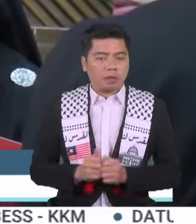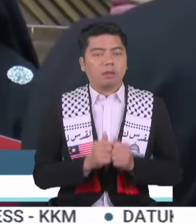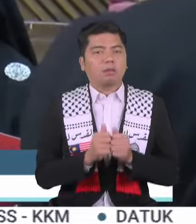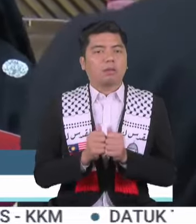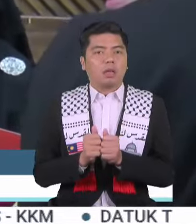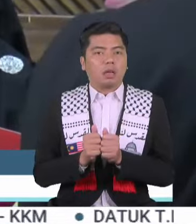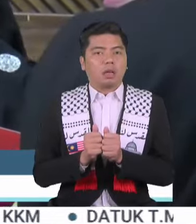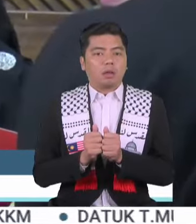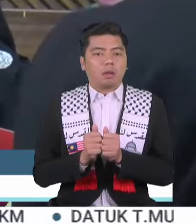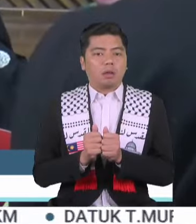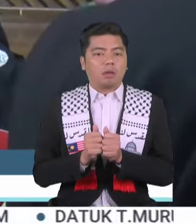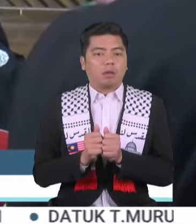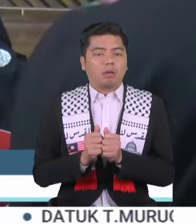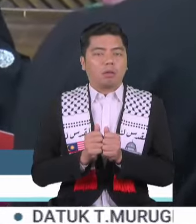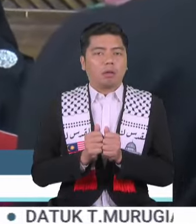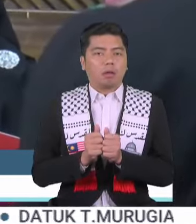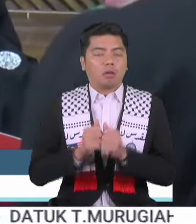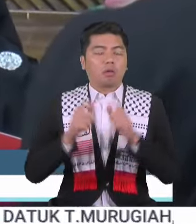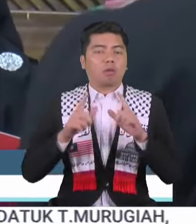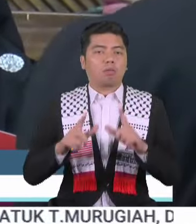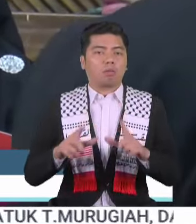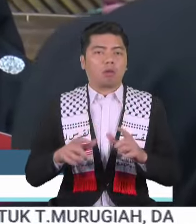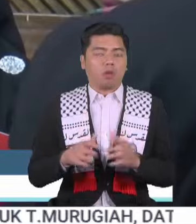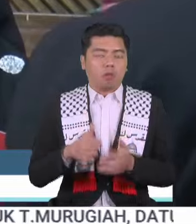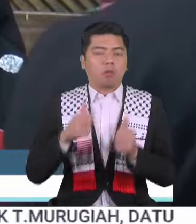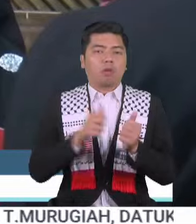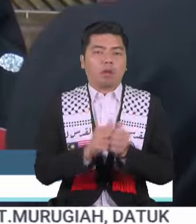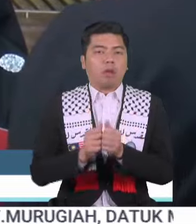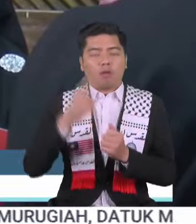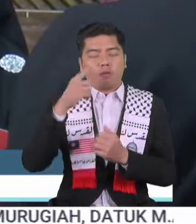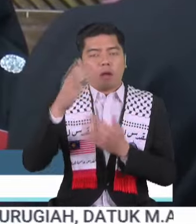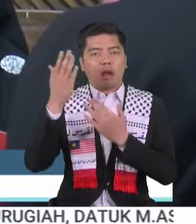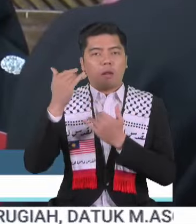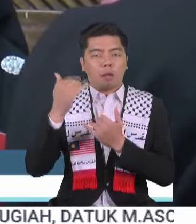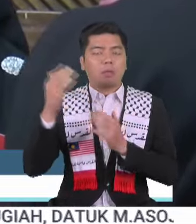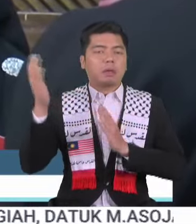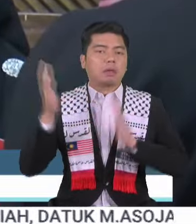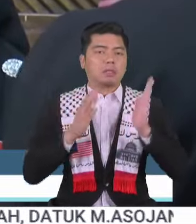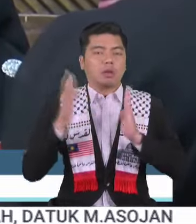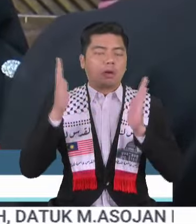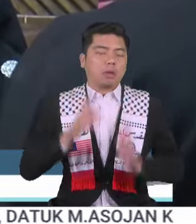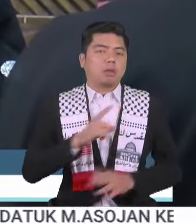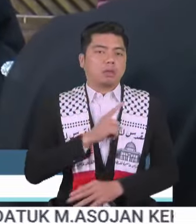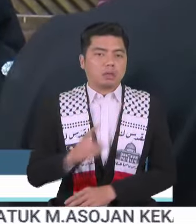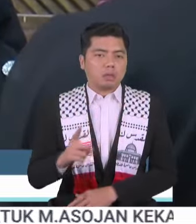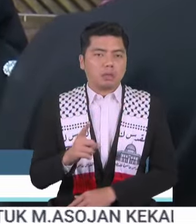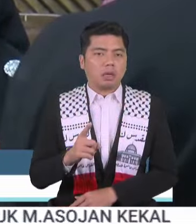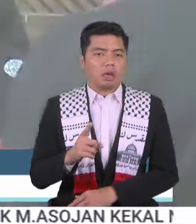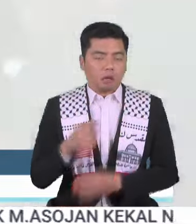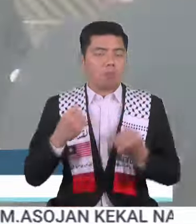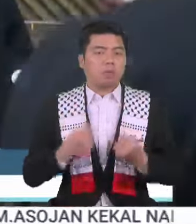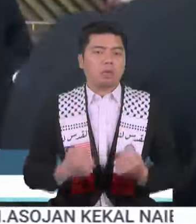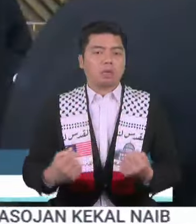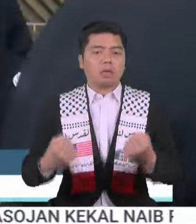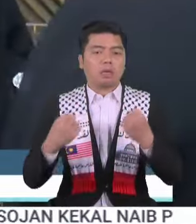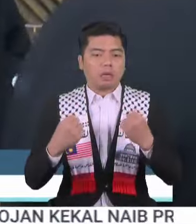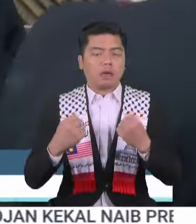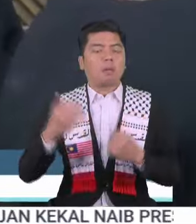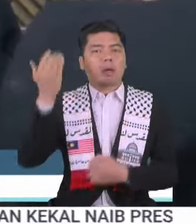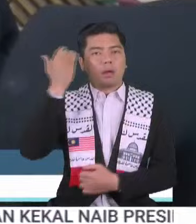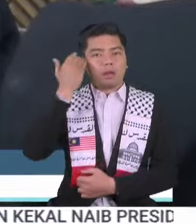memabatkan pengharapan masyarakat Islam seluruh Malaysia ini dengan memperkasakan